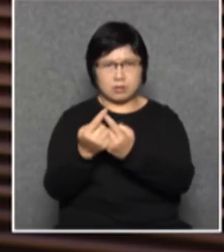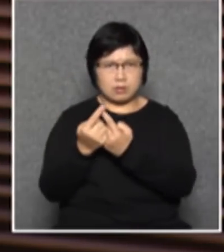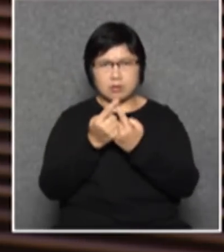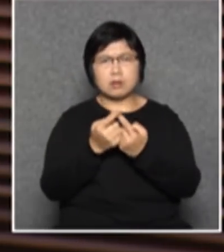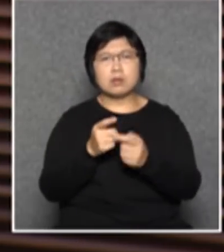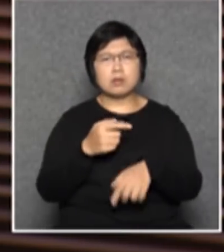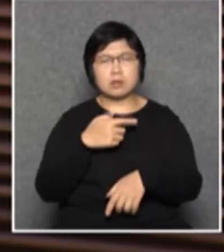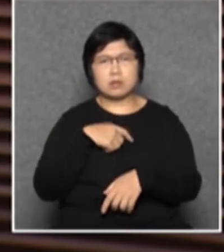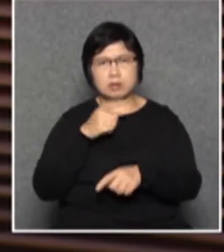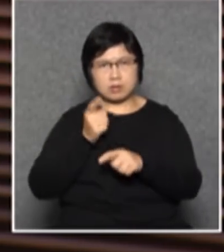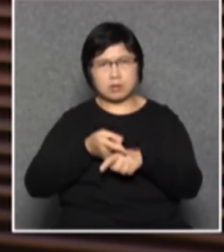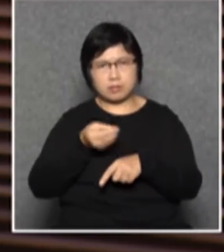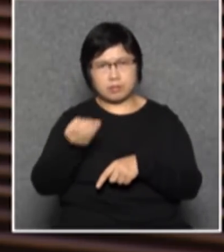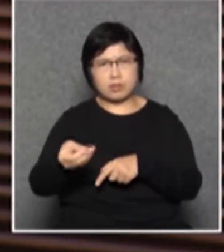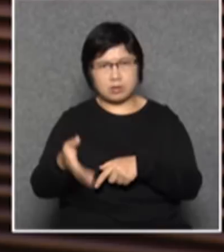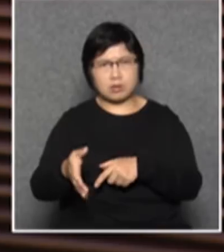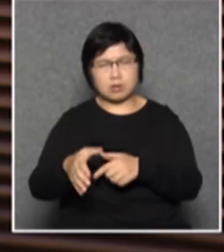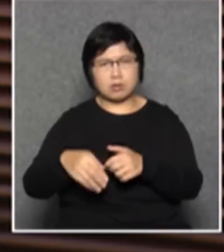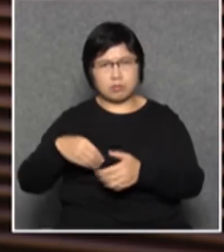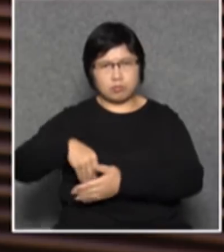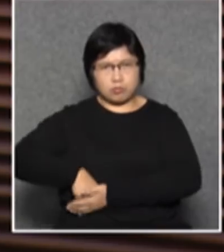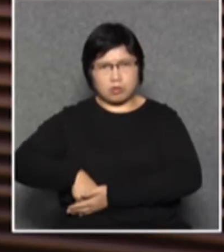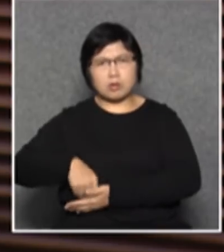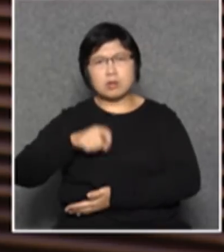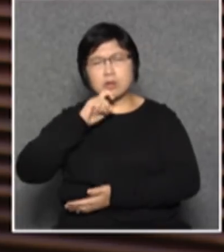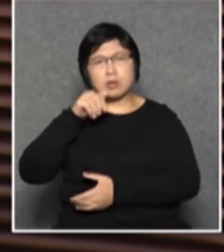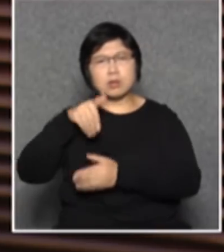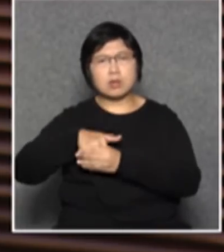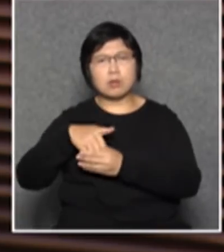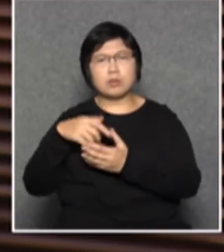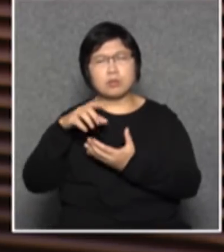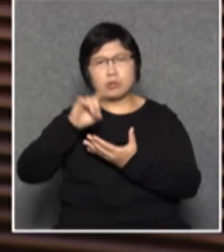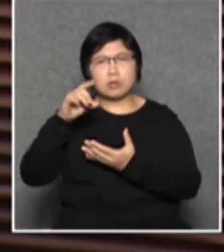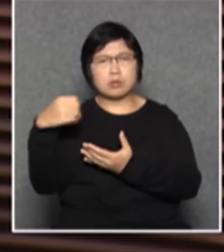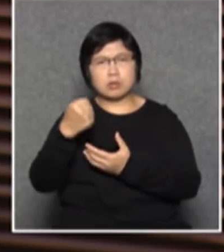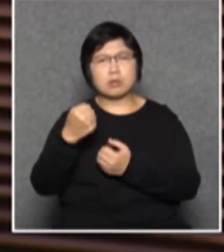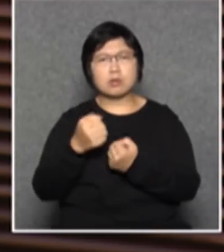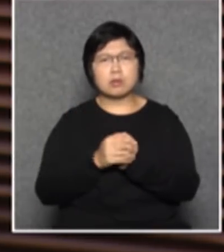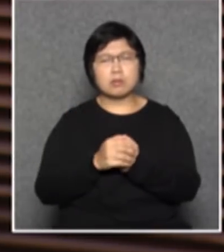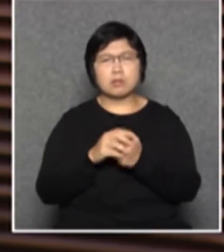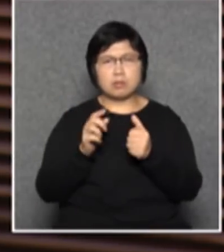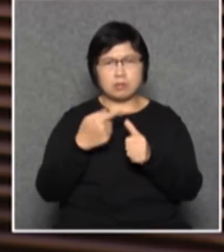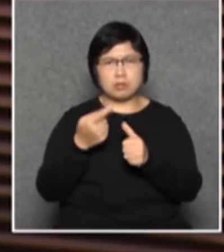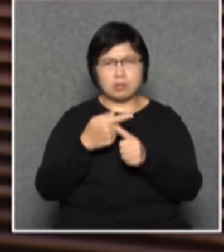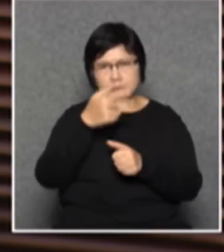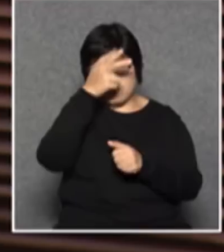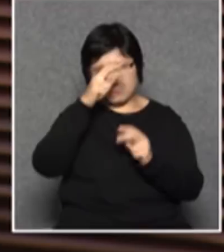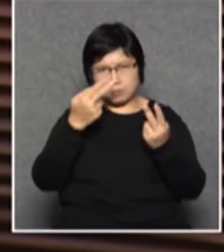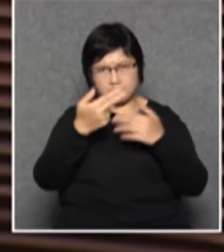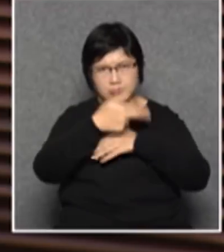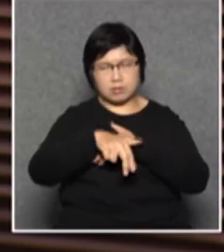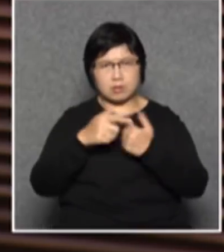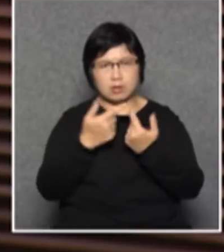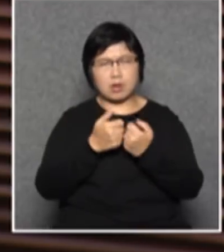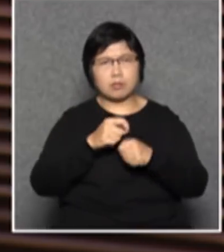來已經屬於他們代起他們的投票選舉權。首先，政改方案合憲合